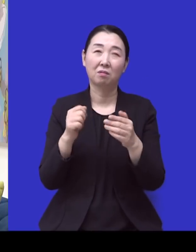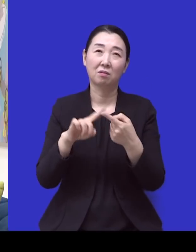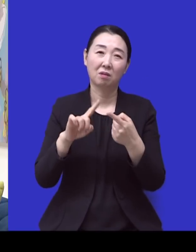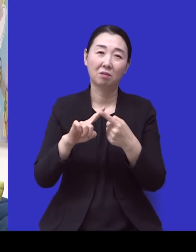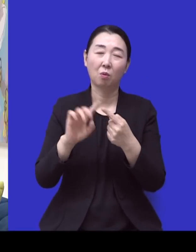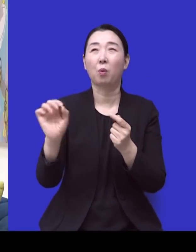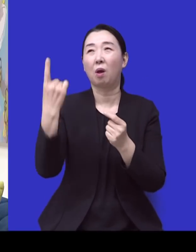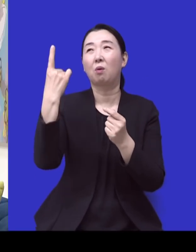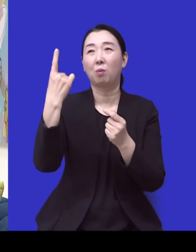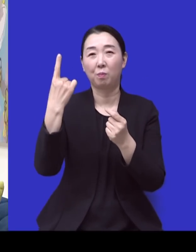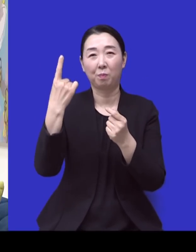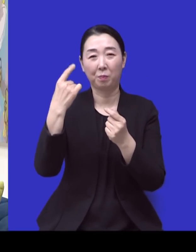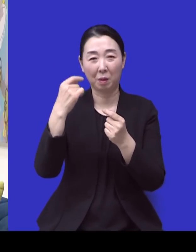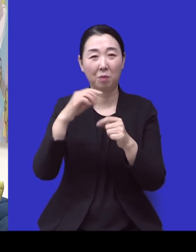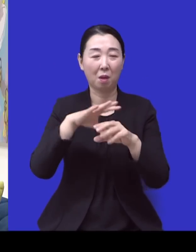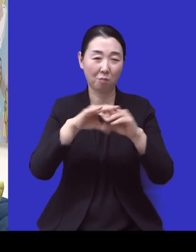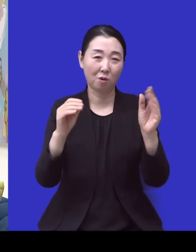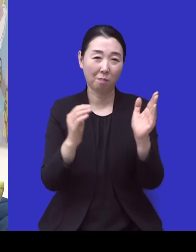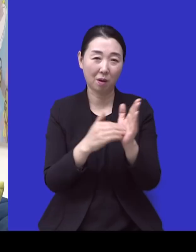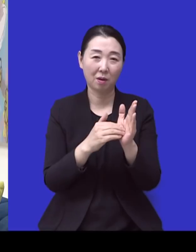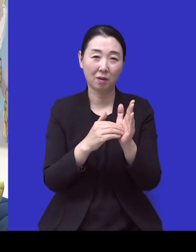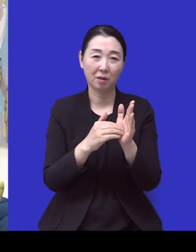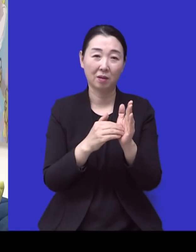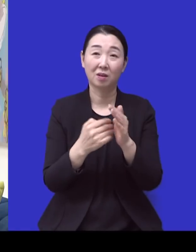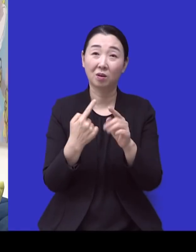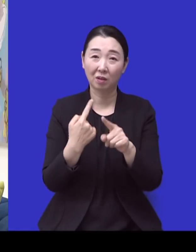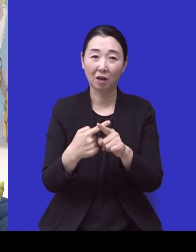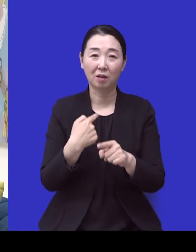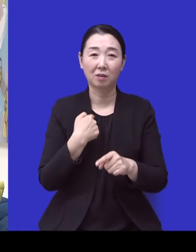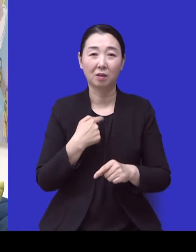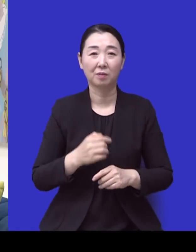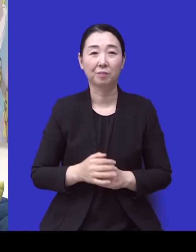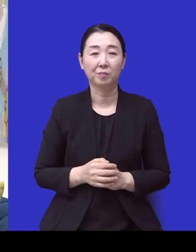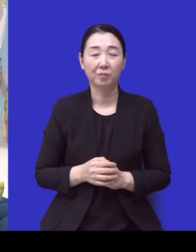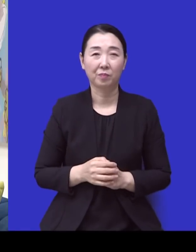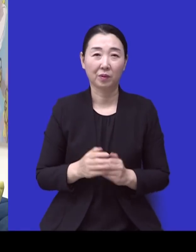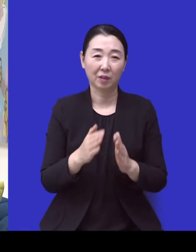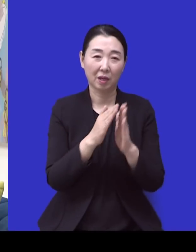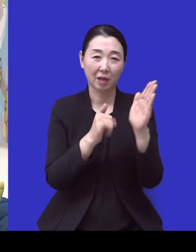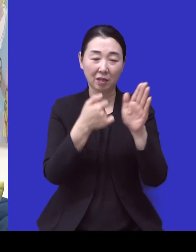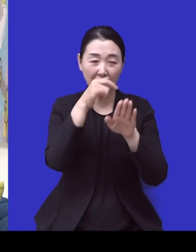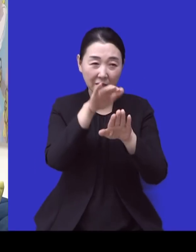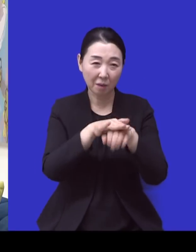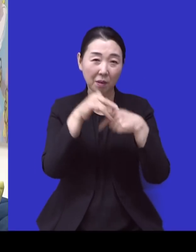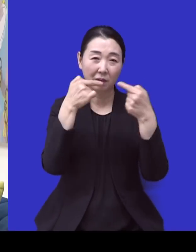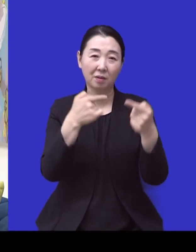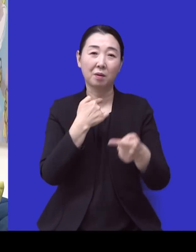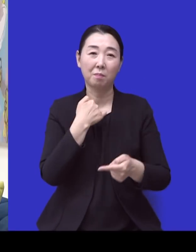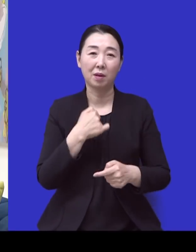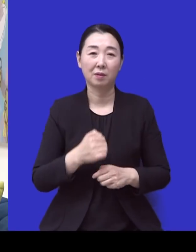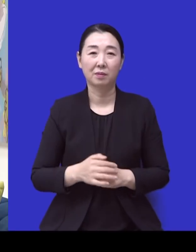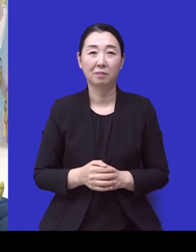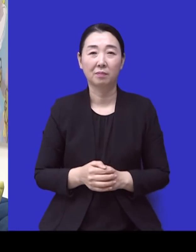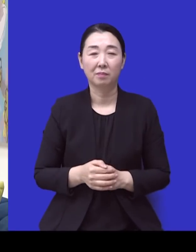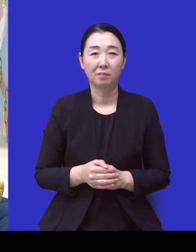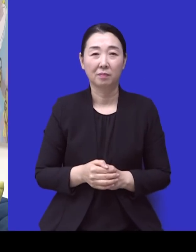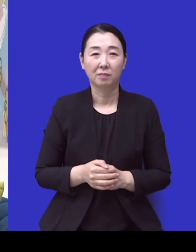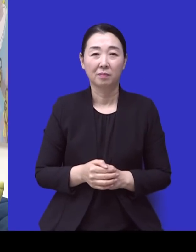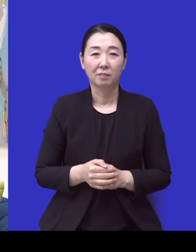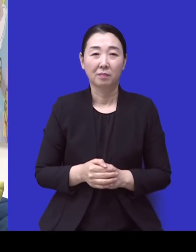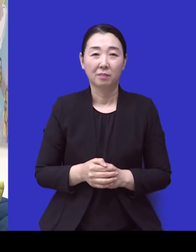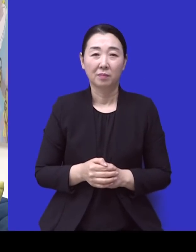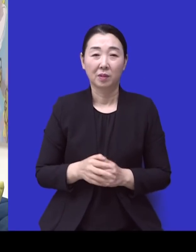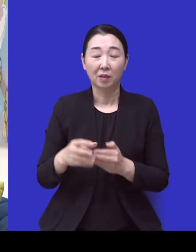하나님의 오해도 풀게 되고 그러다가 제가 이제 가족 예배를 한번 가족들이랑 드린 적이 있어요. 네.